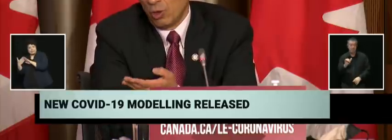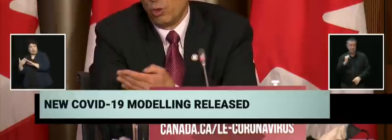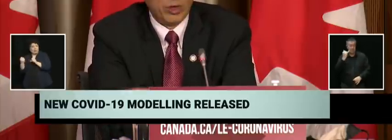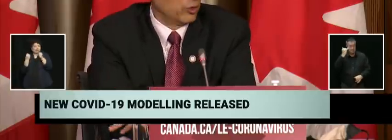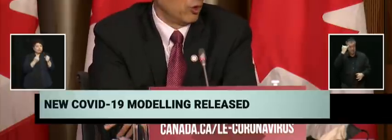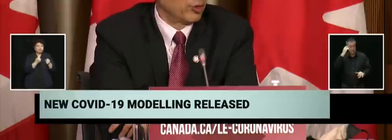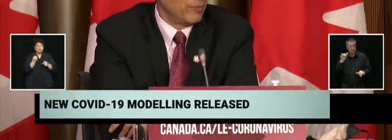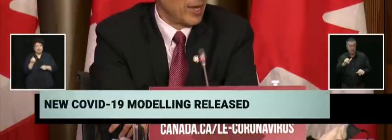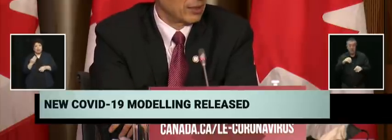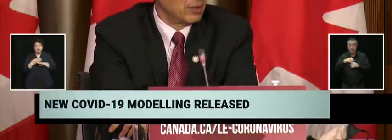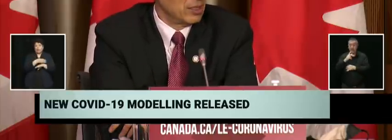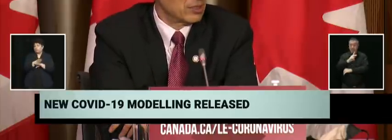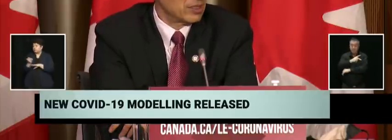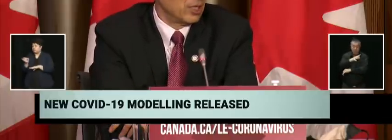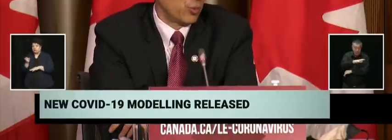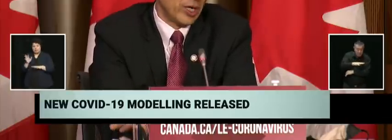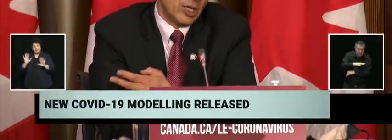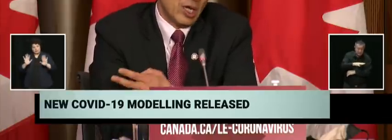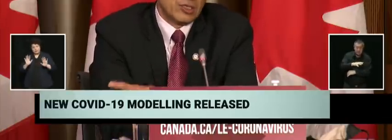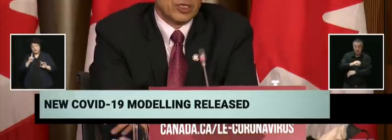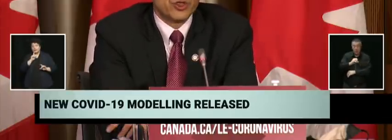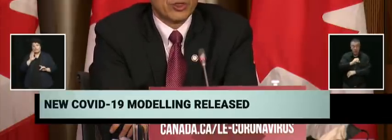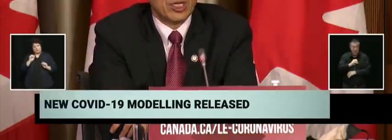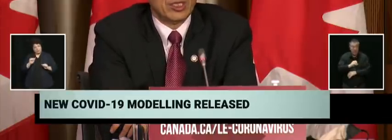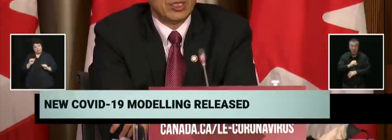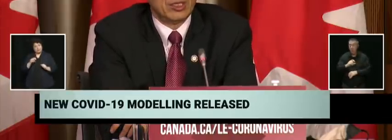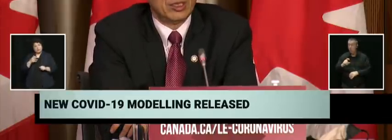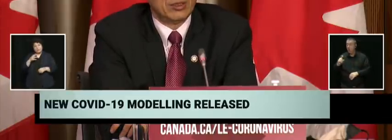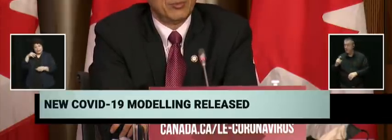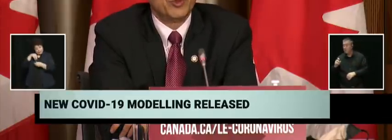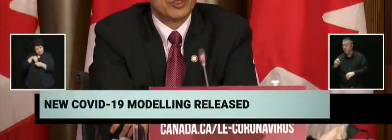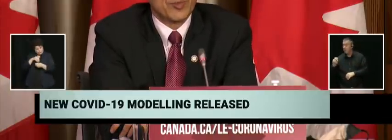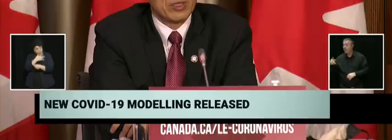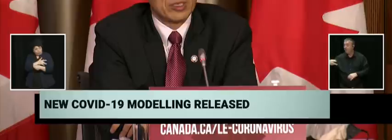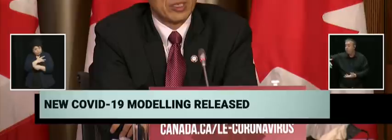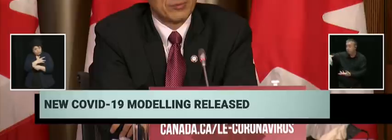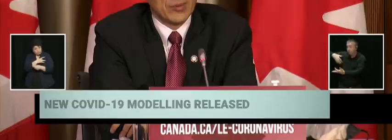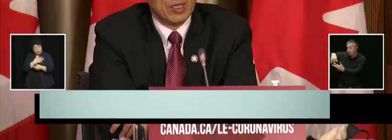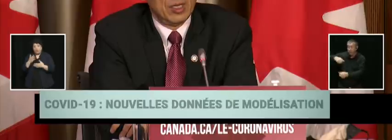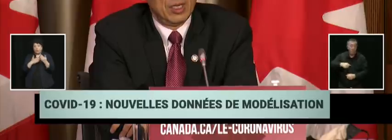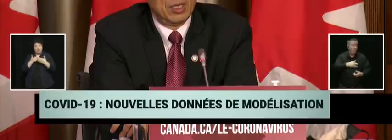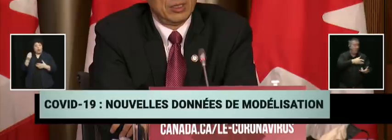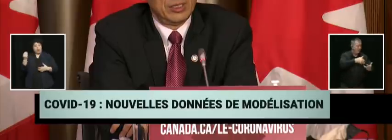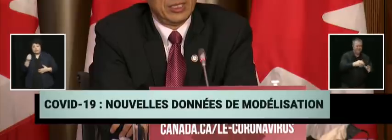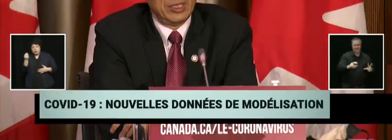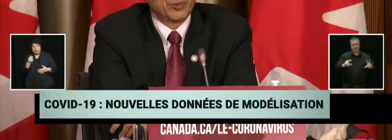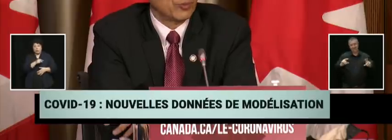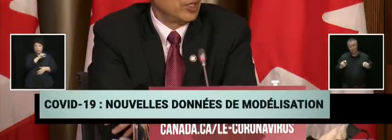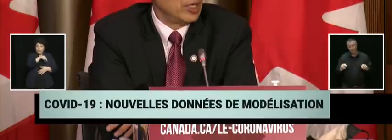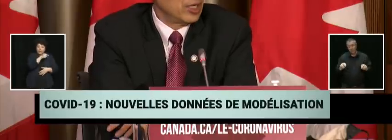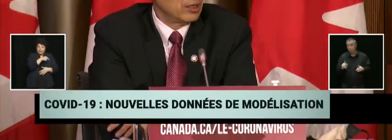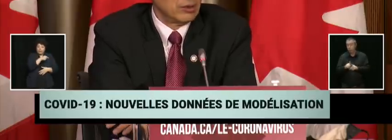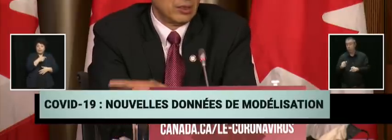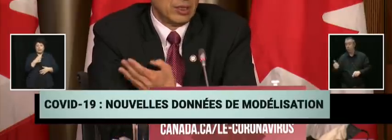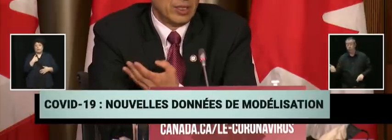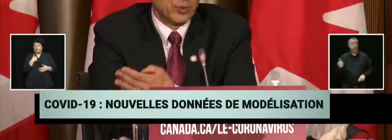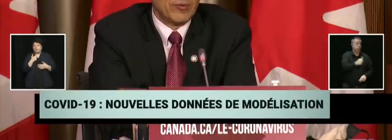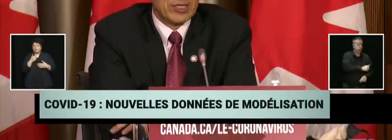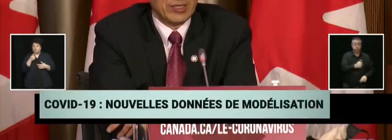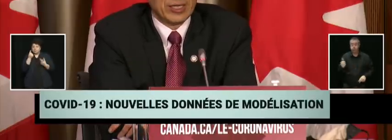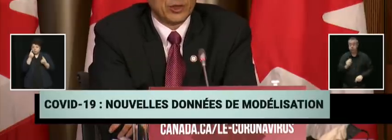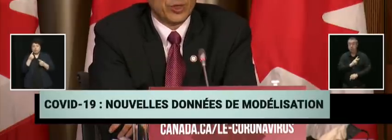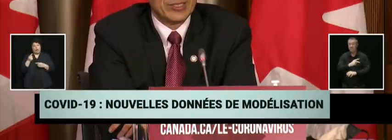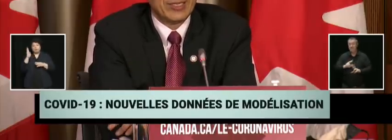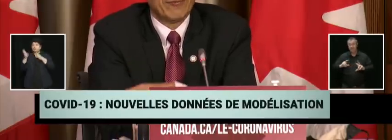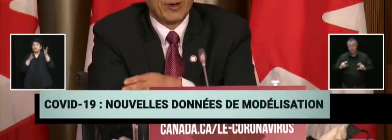Ontario ou au Québec. Ça, c'est le point. C'est sûr, le but, je pense que des premiers des